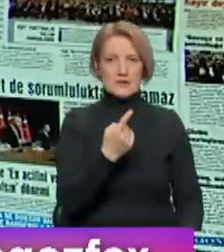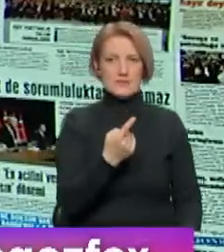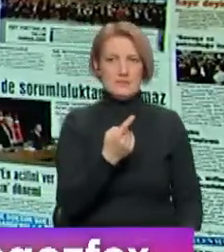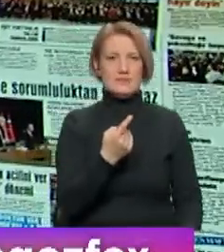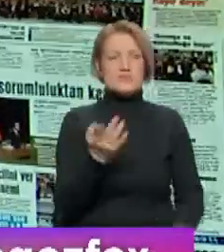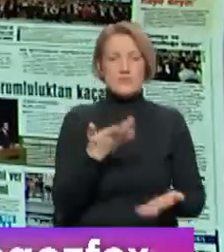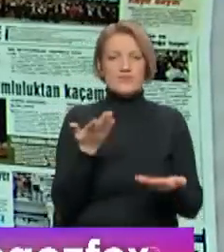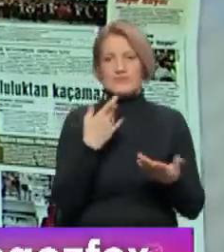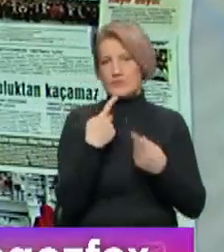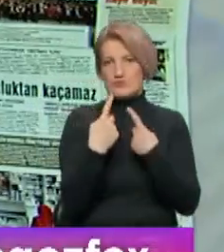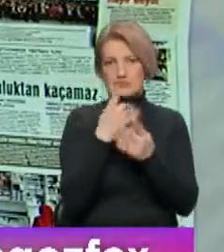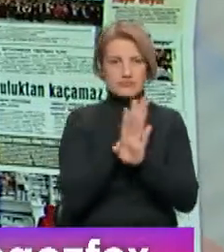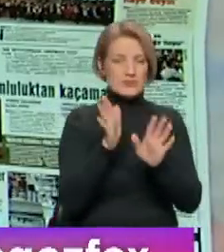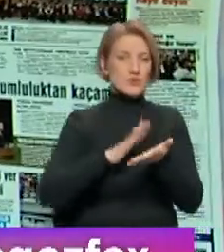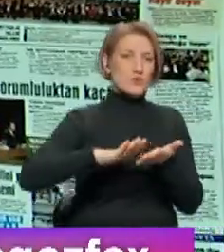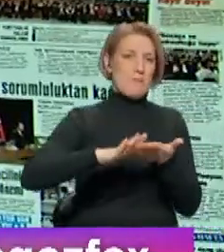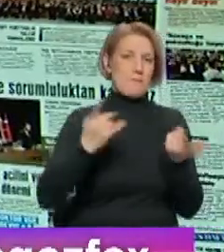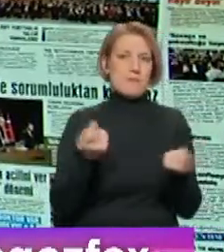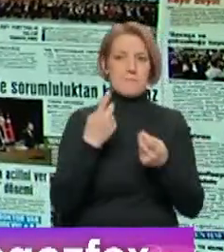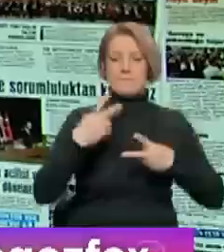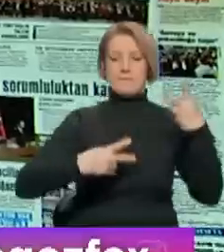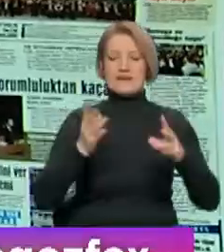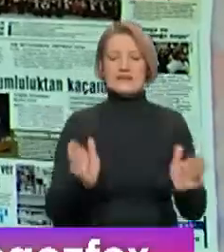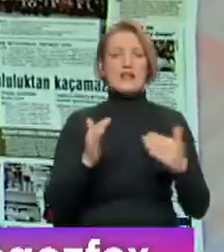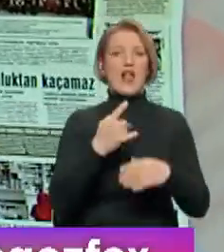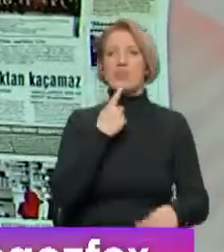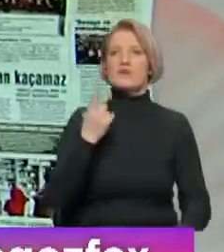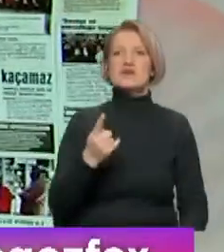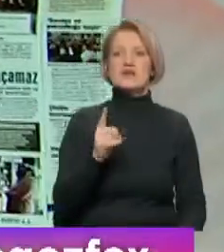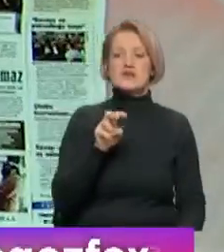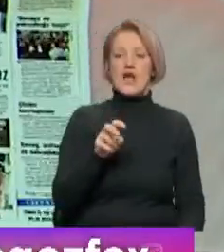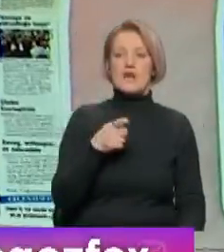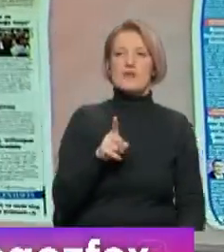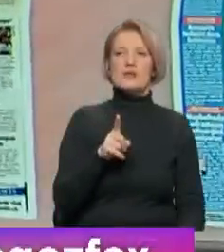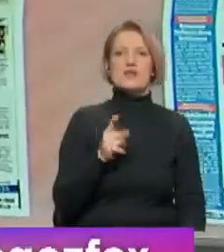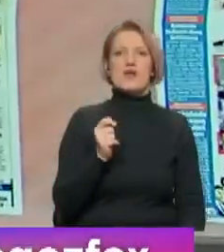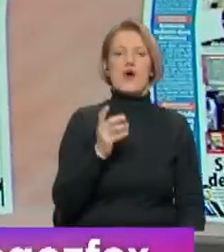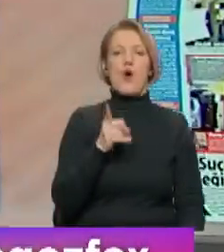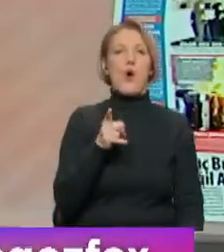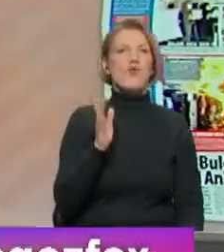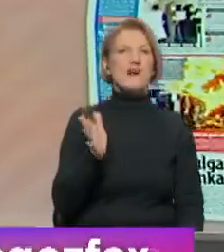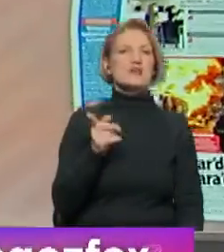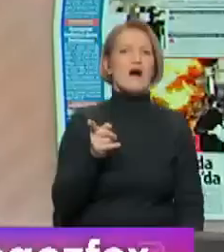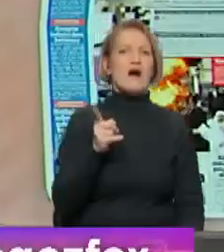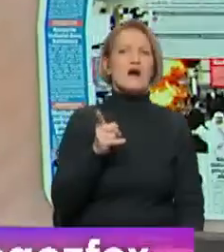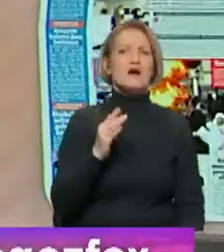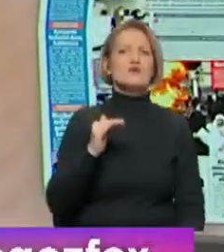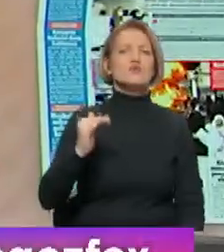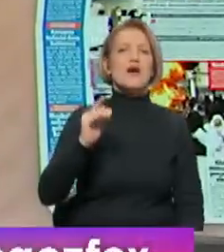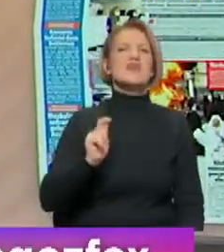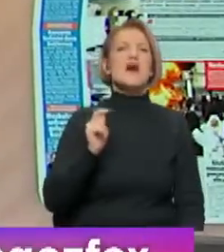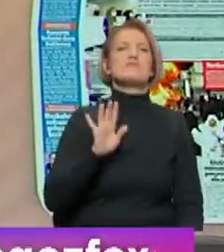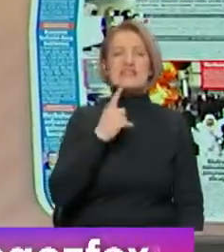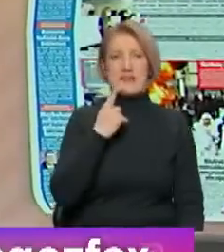da toparlamaya çalıştı bazı sendikalar demiş ki; 8000 lira O bile fazla üzerinde yapmayın